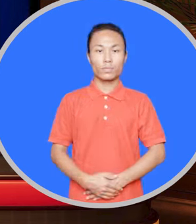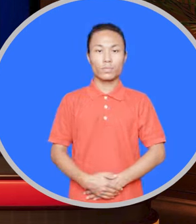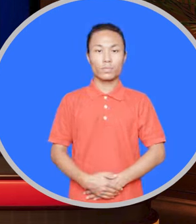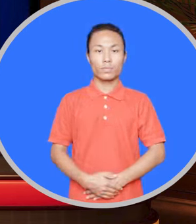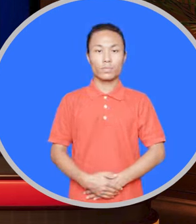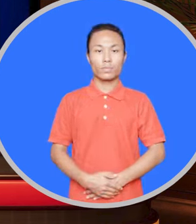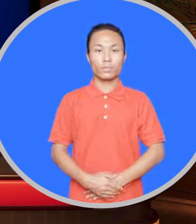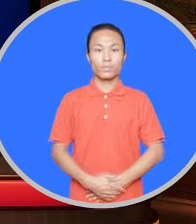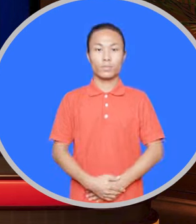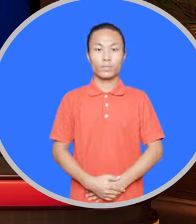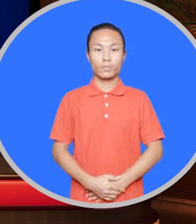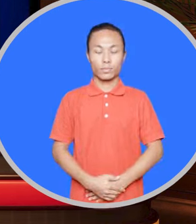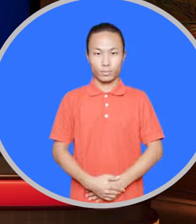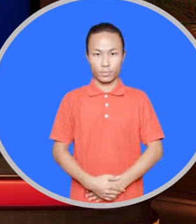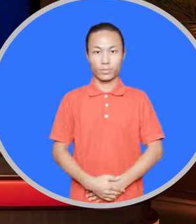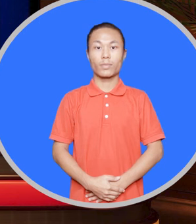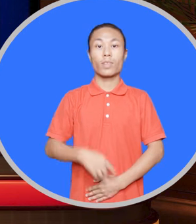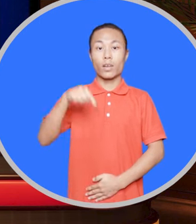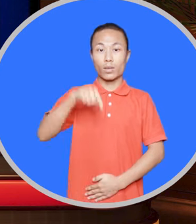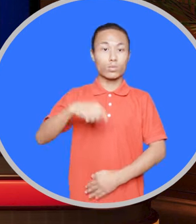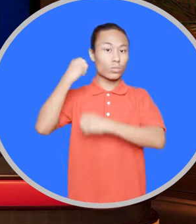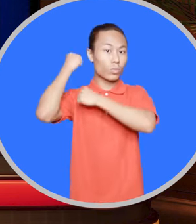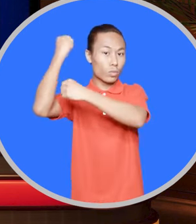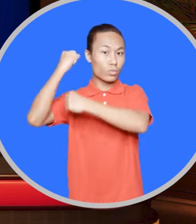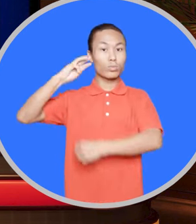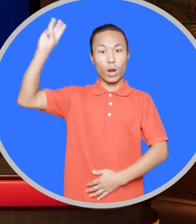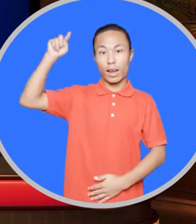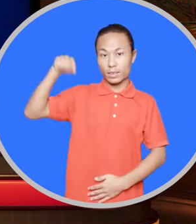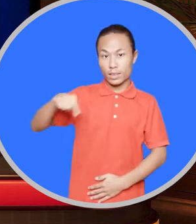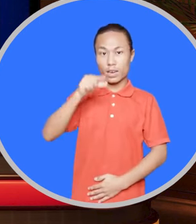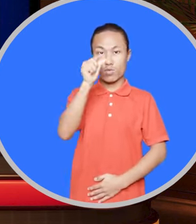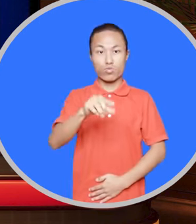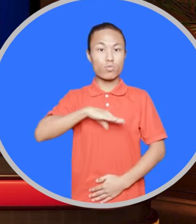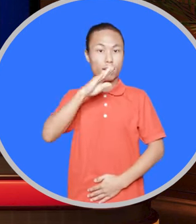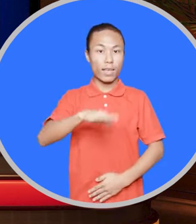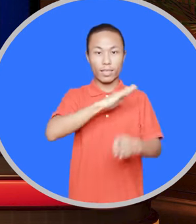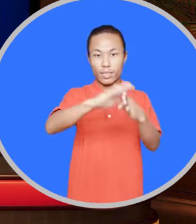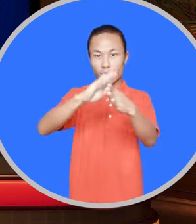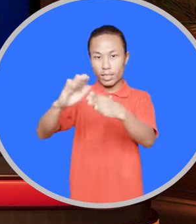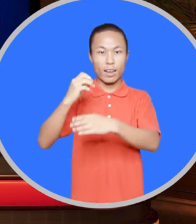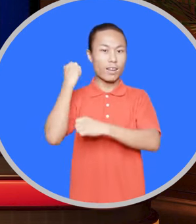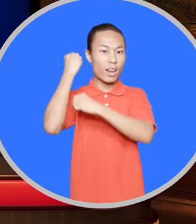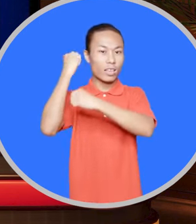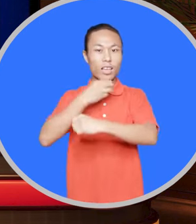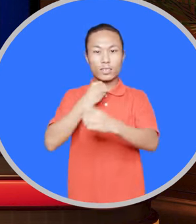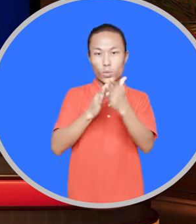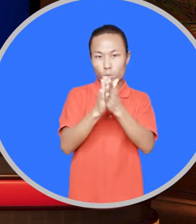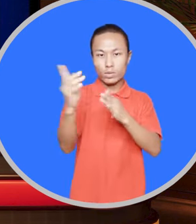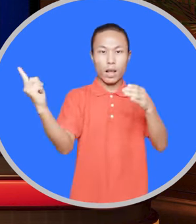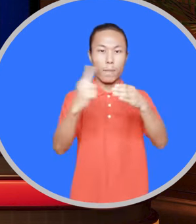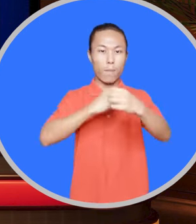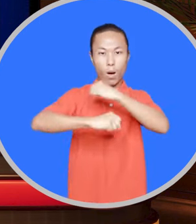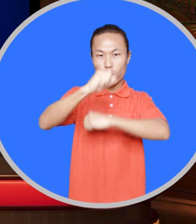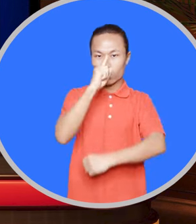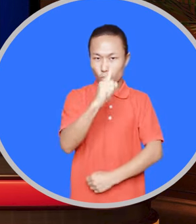ဆက်လက်ပြောကြားခဲ့ပါတယ်။ရေဦးတော်လန်ရေးအတွင်ကမွေးဖွားလာတဲ့ညနေတဲ့နိုင်ငံရေးအင်အားစုတွေထဲမှာရင်းရင်တက်ကြွပြီးဆ